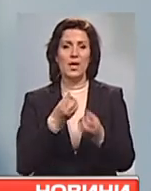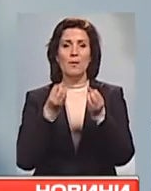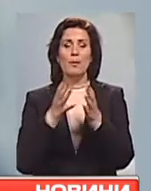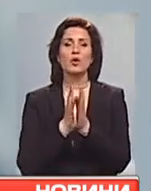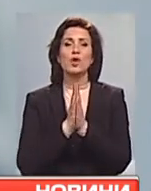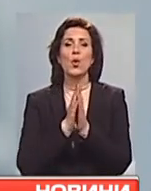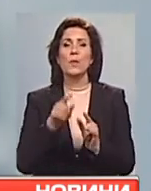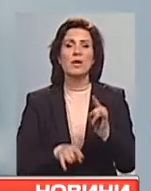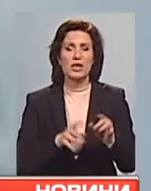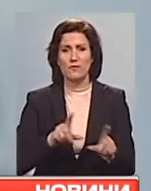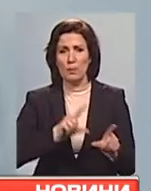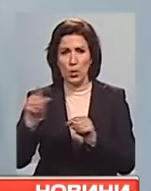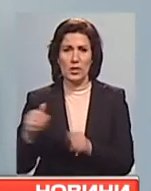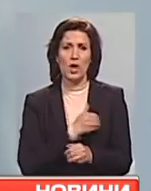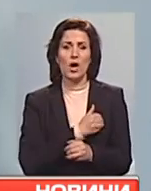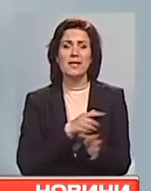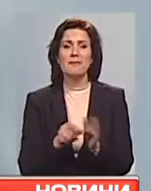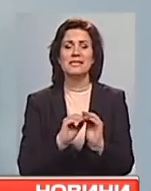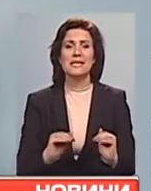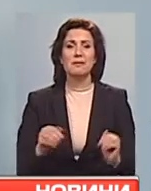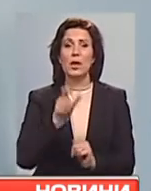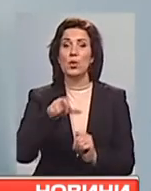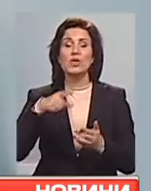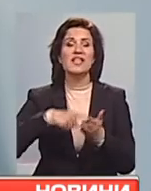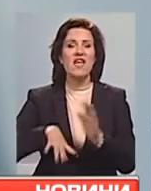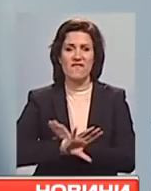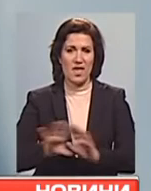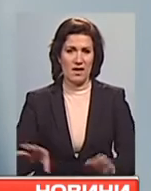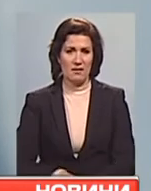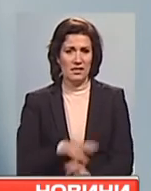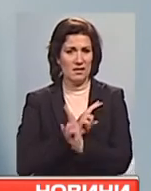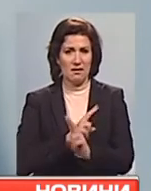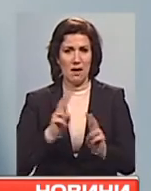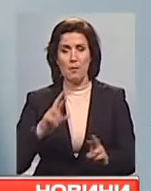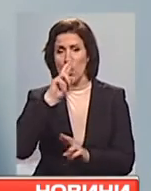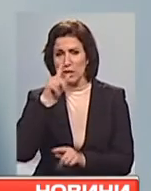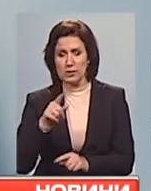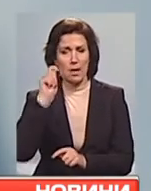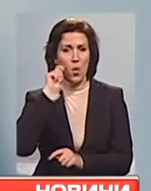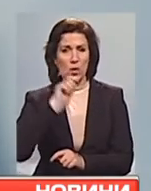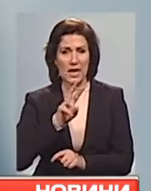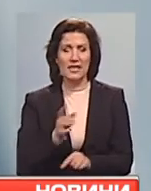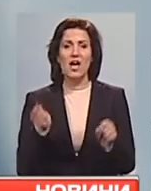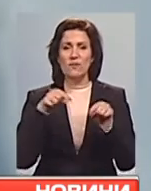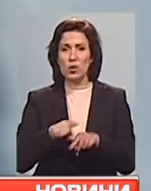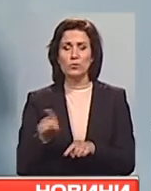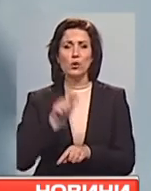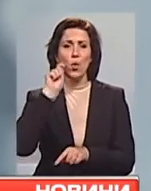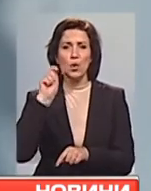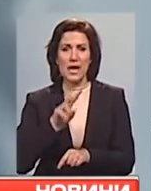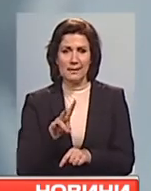просто упрашиваем их уехать хотя бы с детьми. Люди не верят. Ошибка Украины в том, что